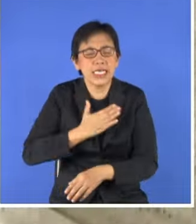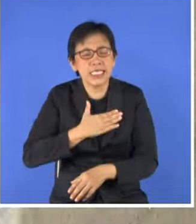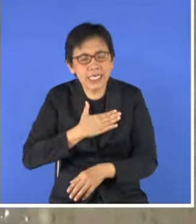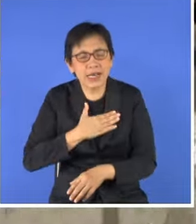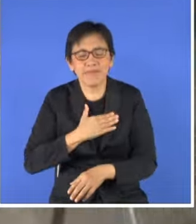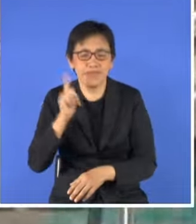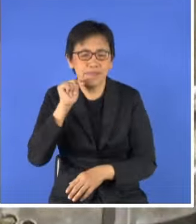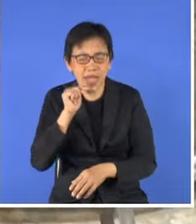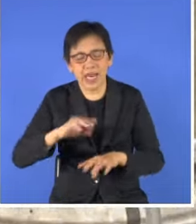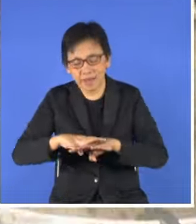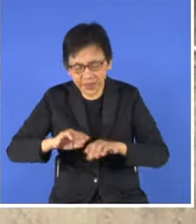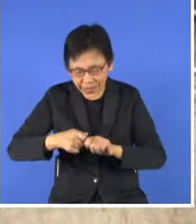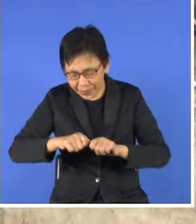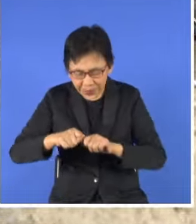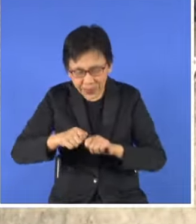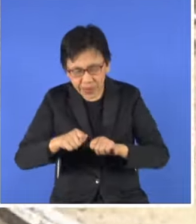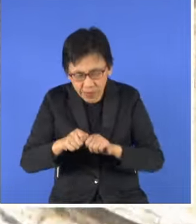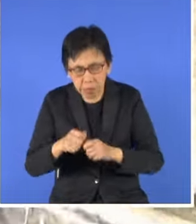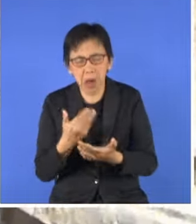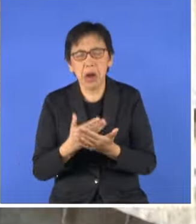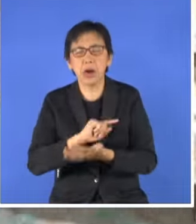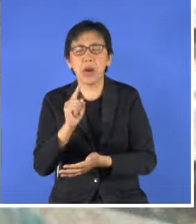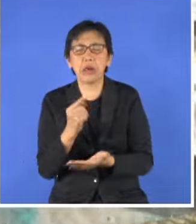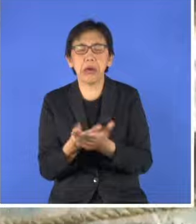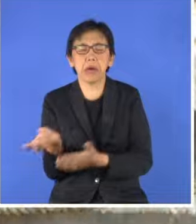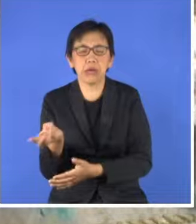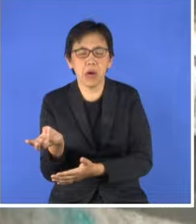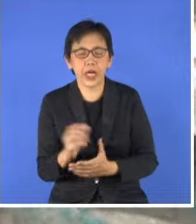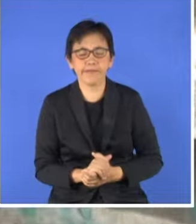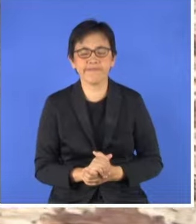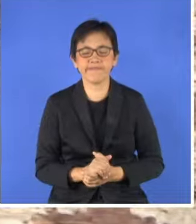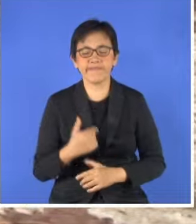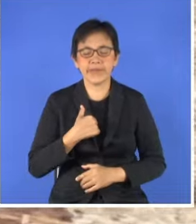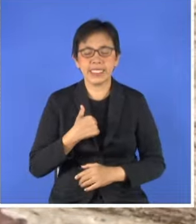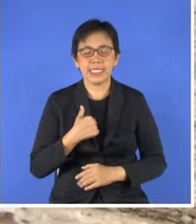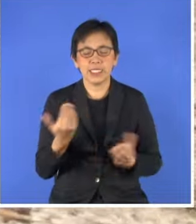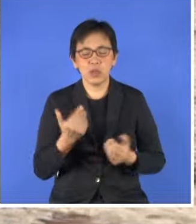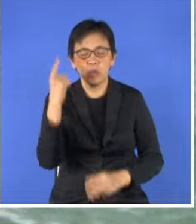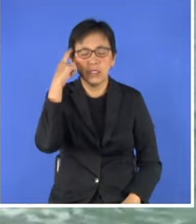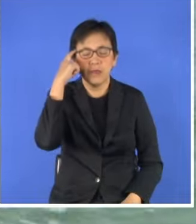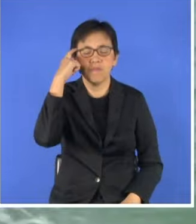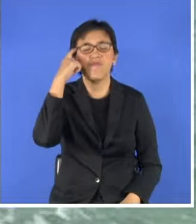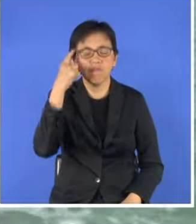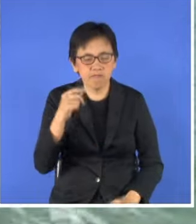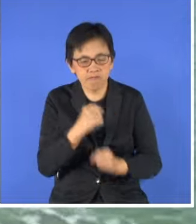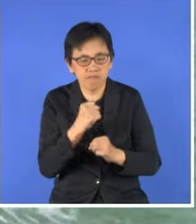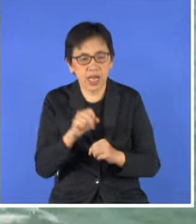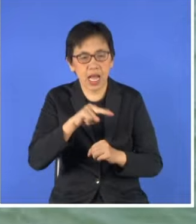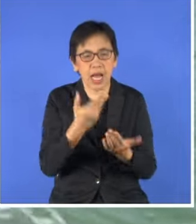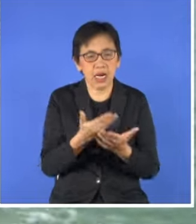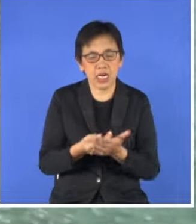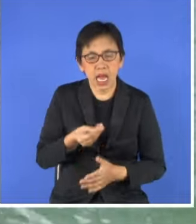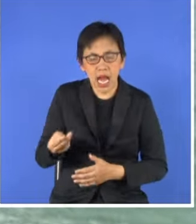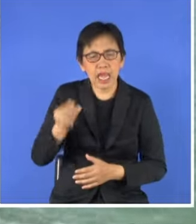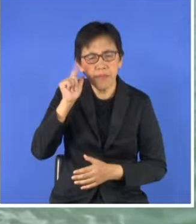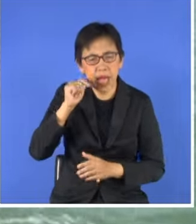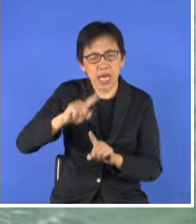รับจ้างเย็บอนเย็บอ้วนเนี่ยอ่าได้วันละไม่กี่บาทหน้องก็เลยจำเป็นต้องหาทำงานหาเงินโดยสามารถหาเงินส่งให้แม่ได้เดือนละ